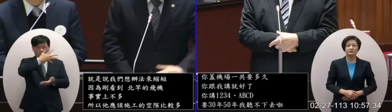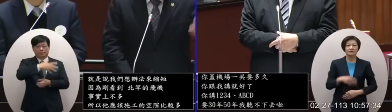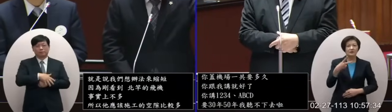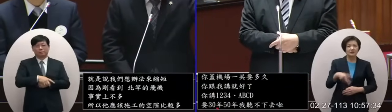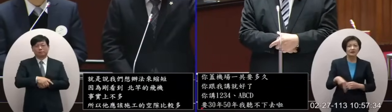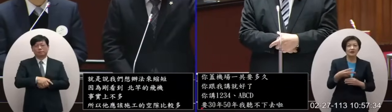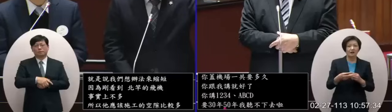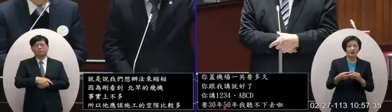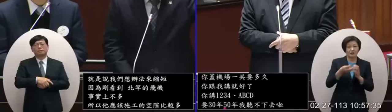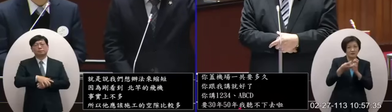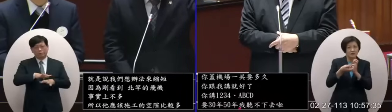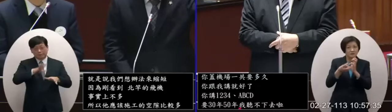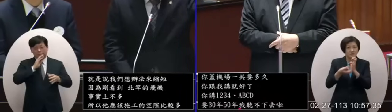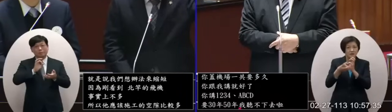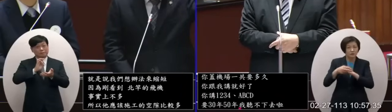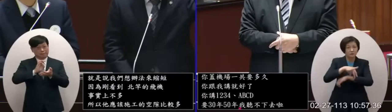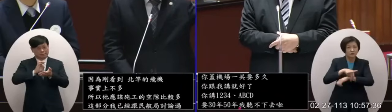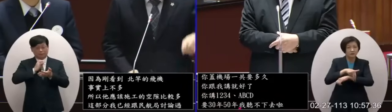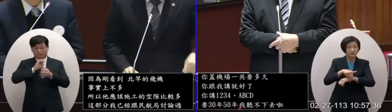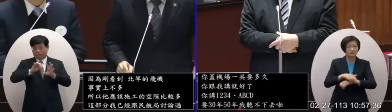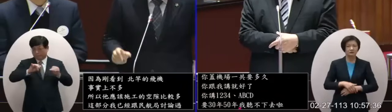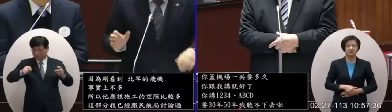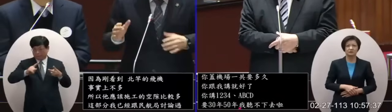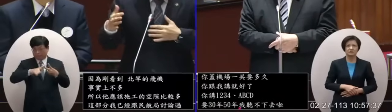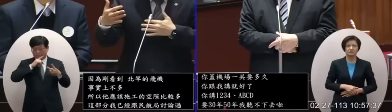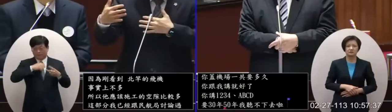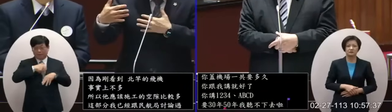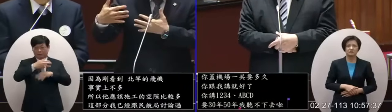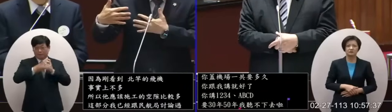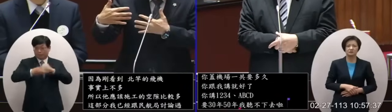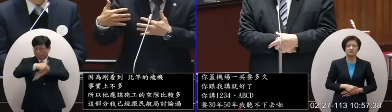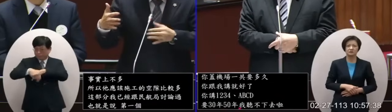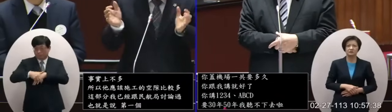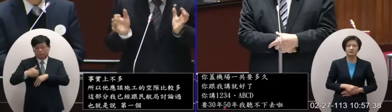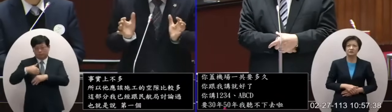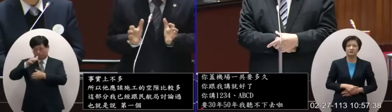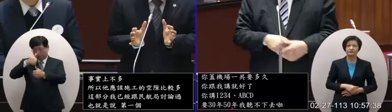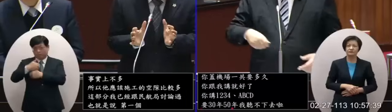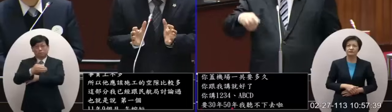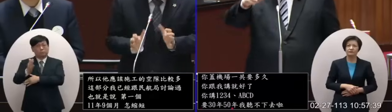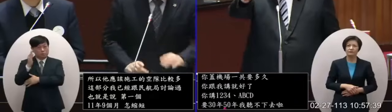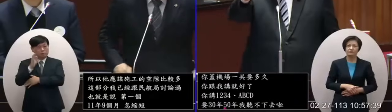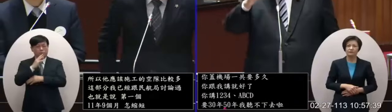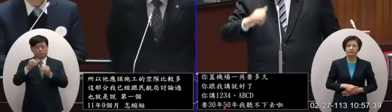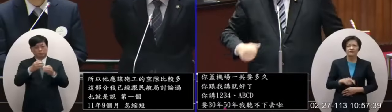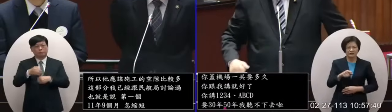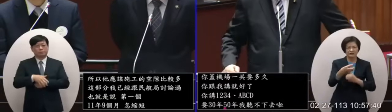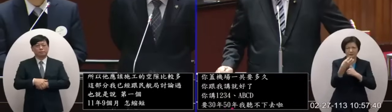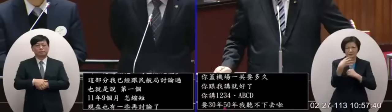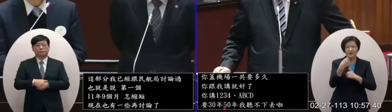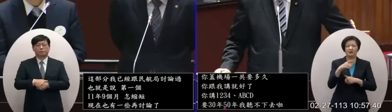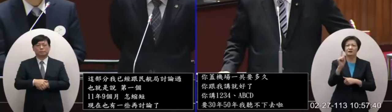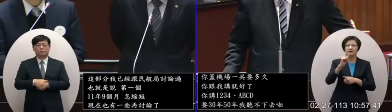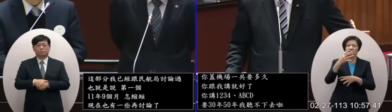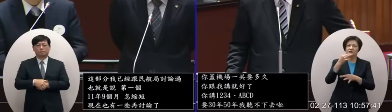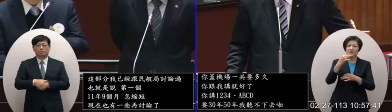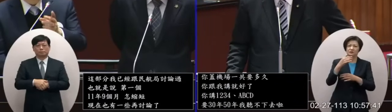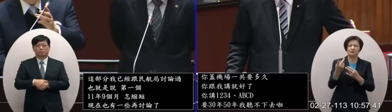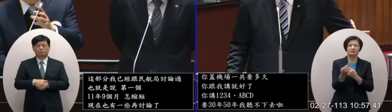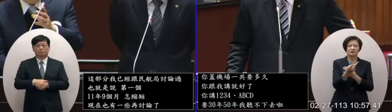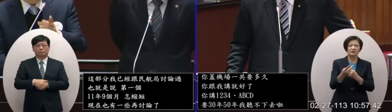还有细设。 对对对，就是用地取得跟细设这个时间跟县政府讨论哈，如果可以缩短，缩短。 那您告诉我什么时候能够核